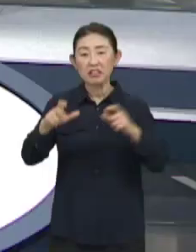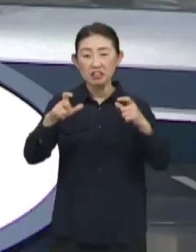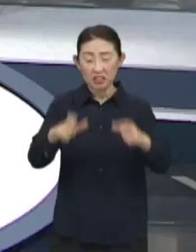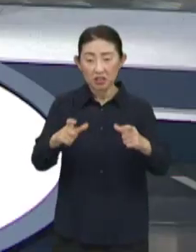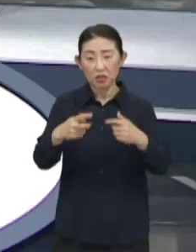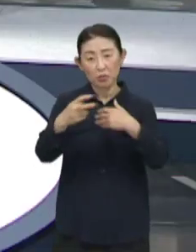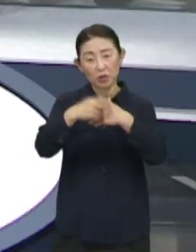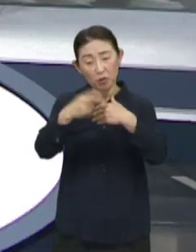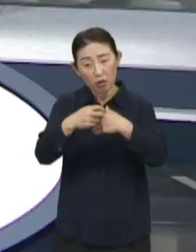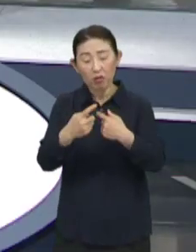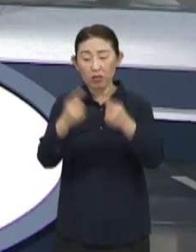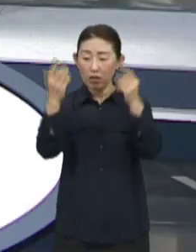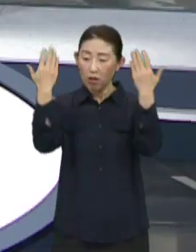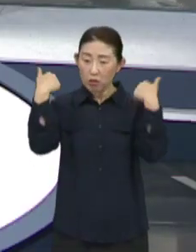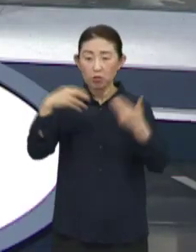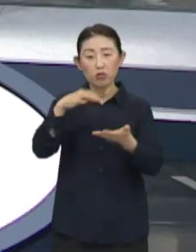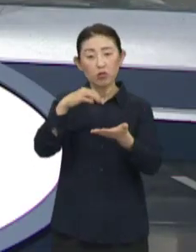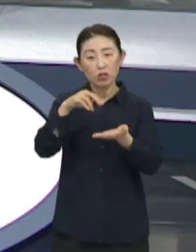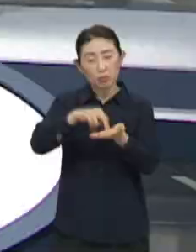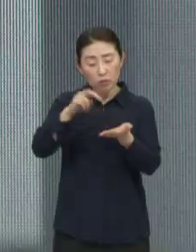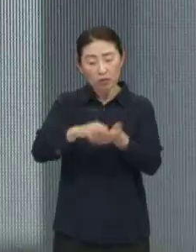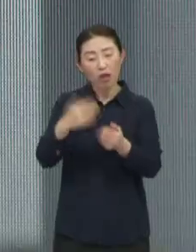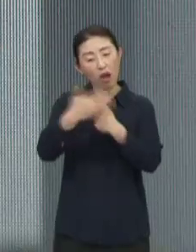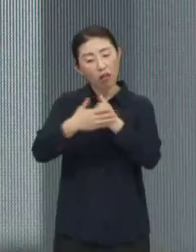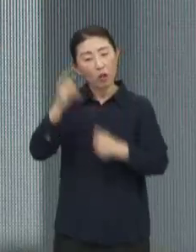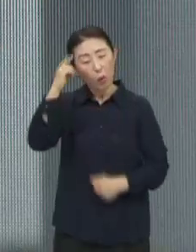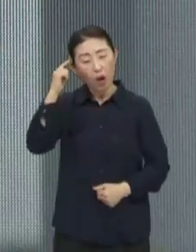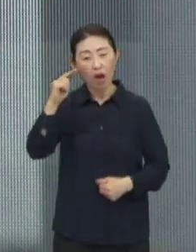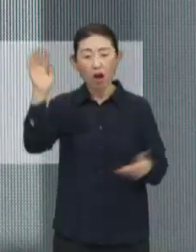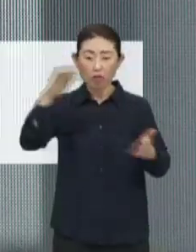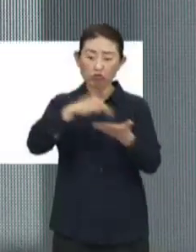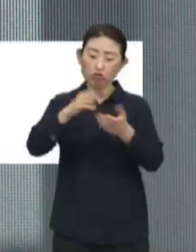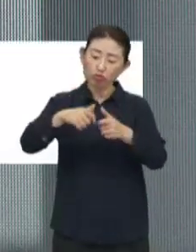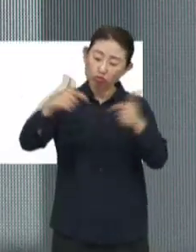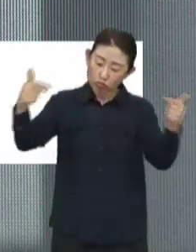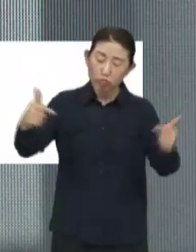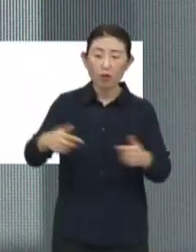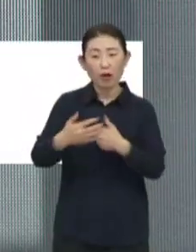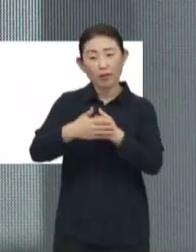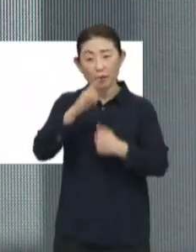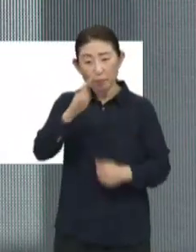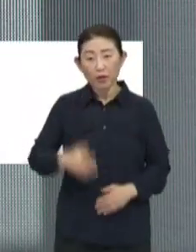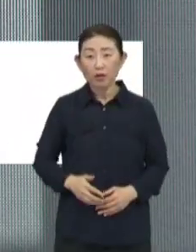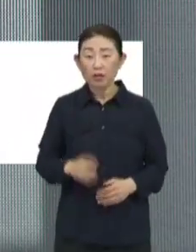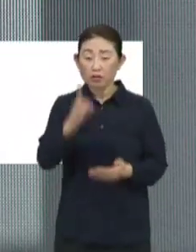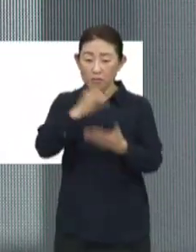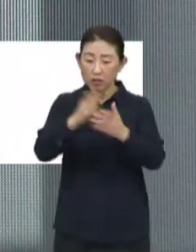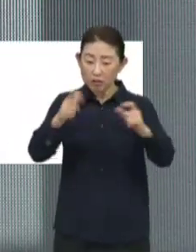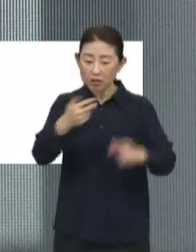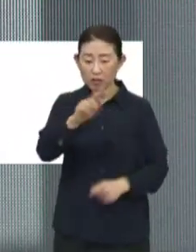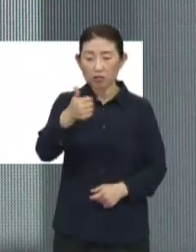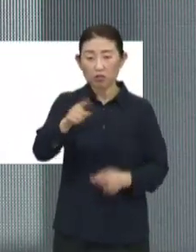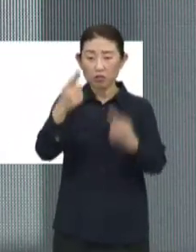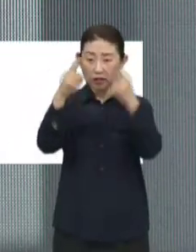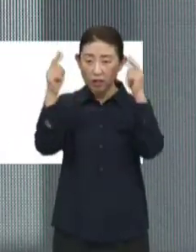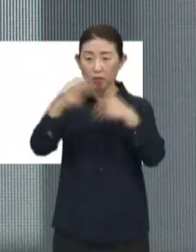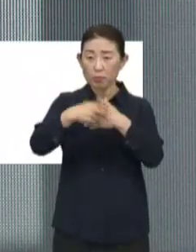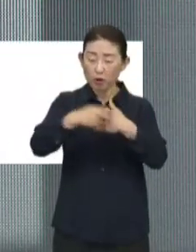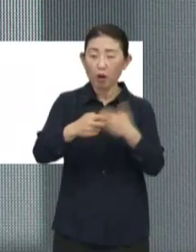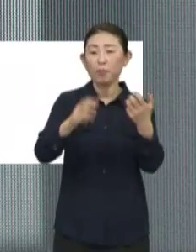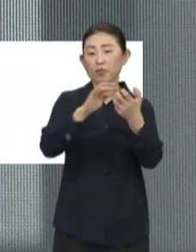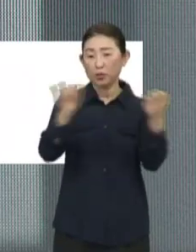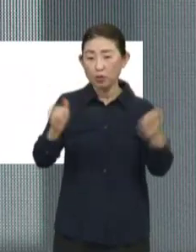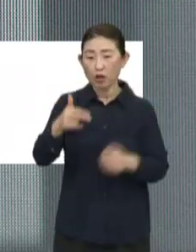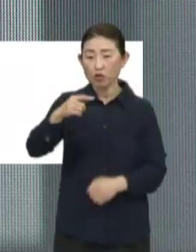의대들도 증원 혜택을 보게 됐다고 맞받아쳤습니다. 우리 천안에도 단국대병원에 80명, 순천향대